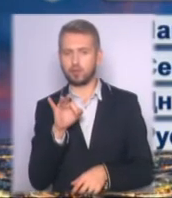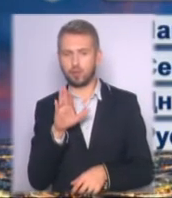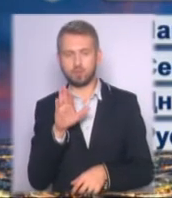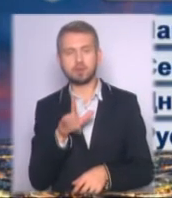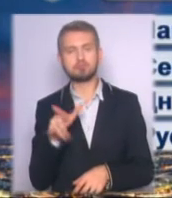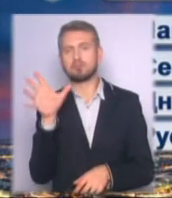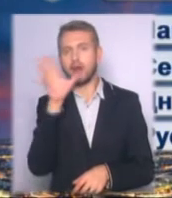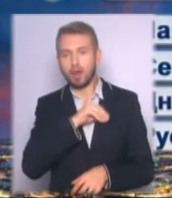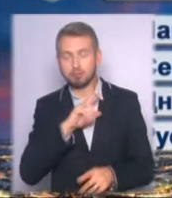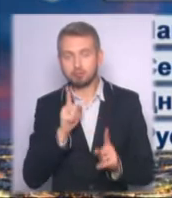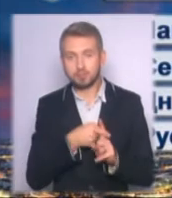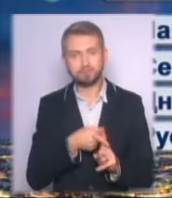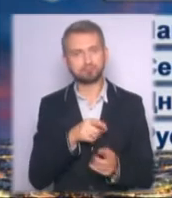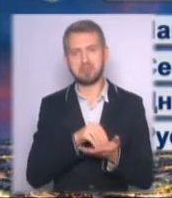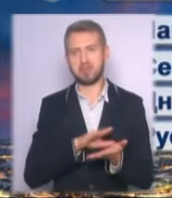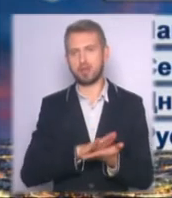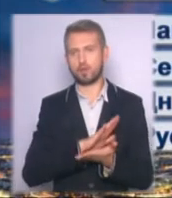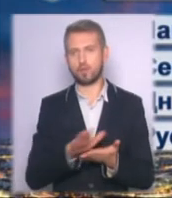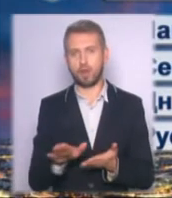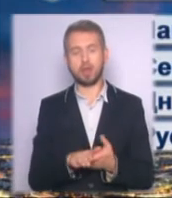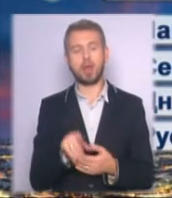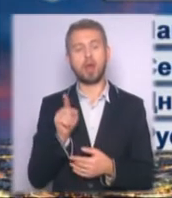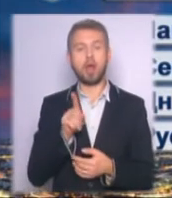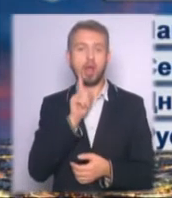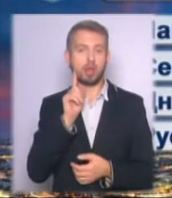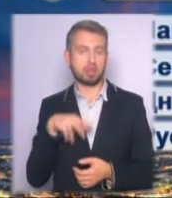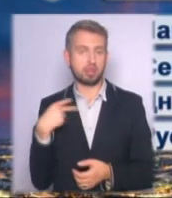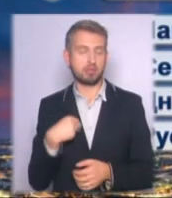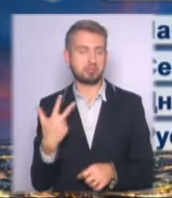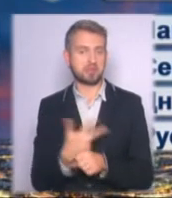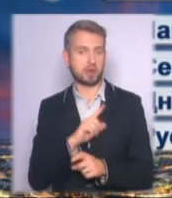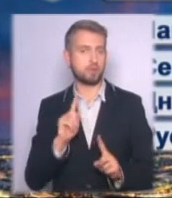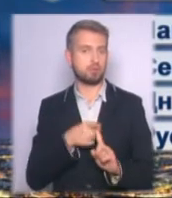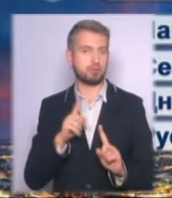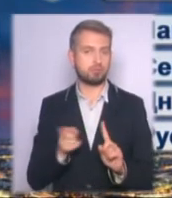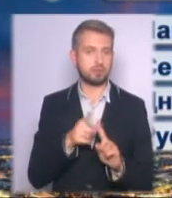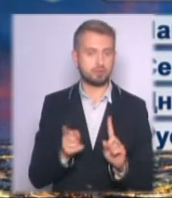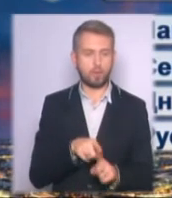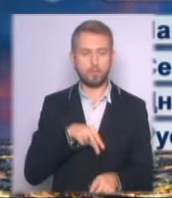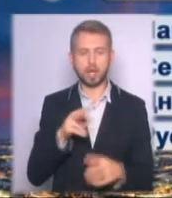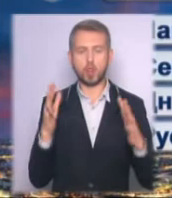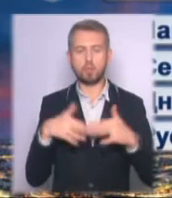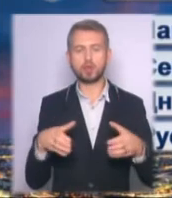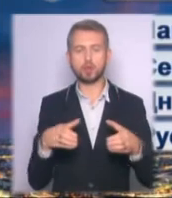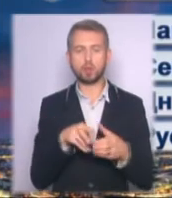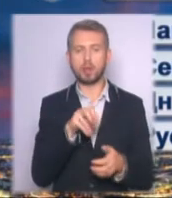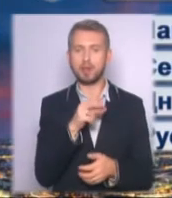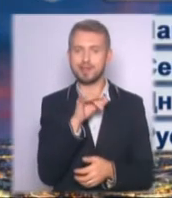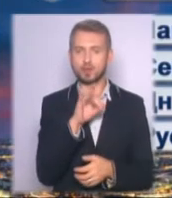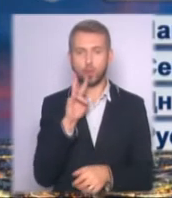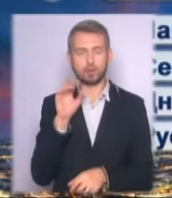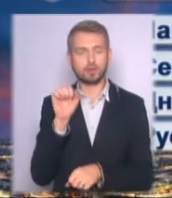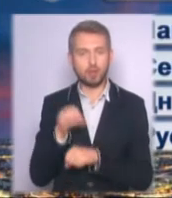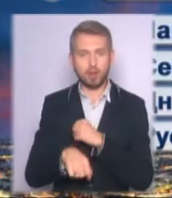не зарахували. Натомість зелені тричі розписалися в воротах Бойка. У паралельному матчі групи Лаціо здолав